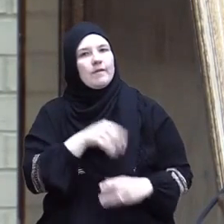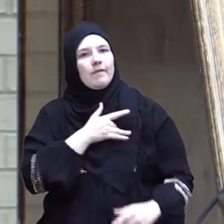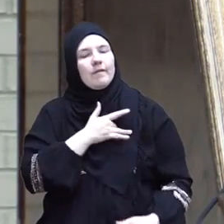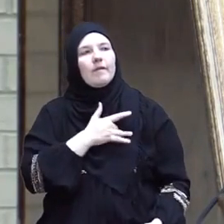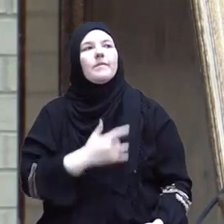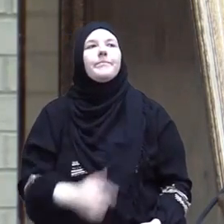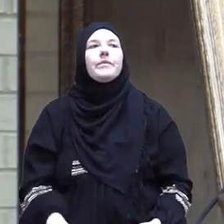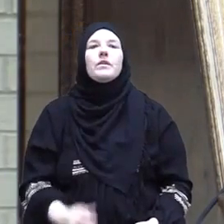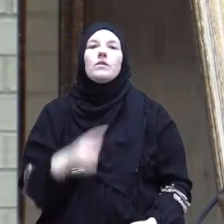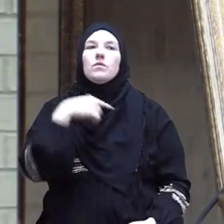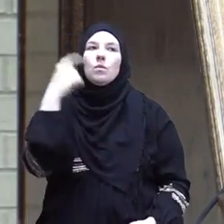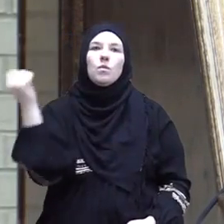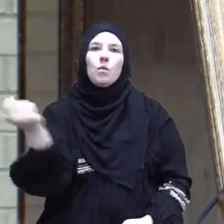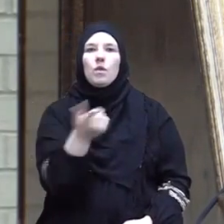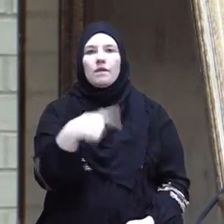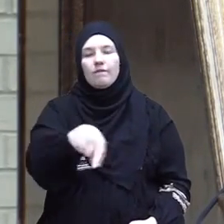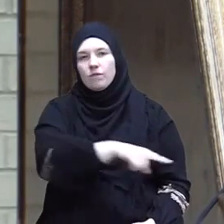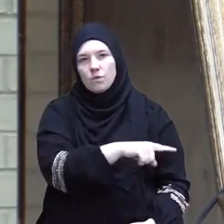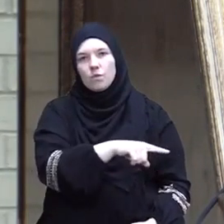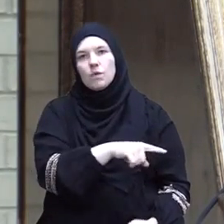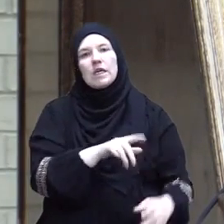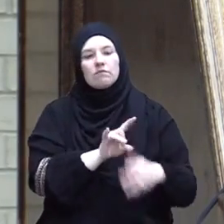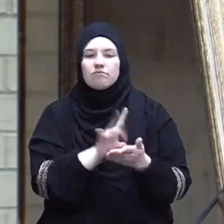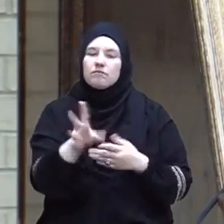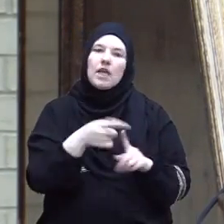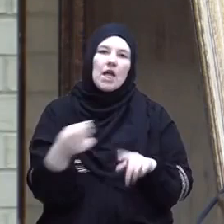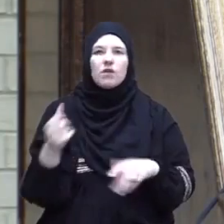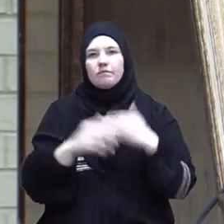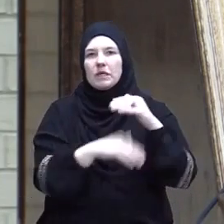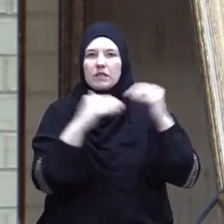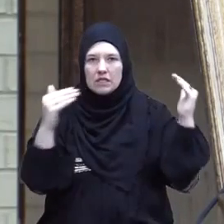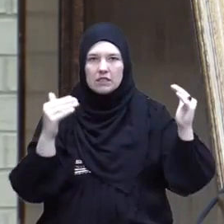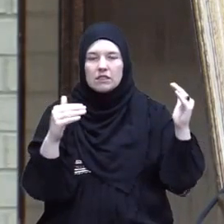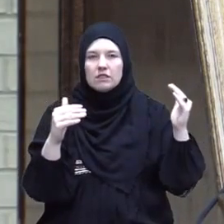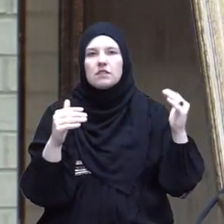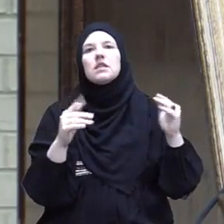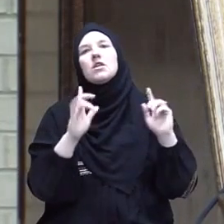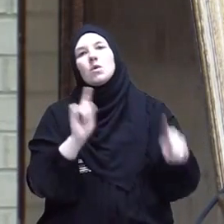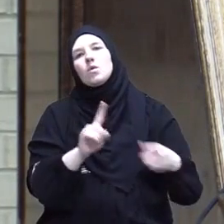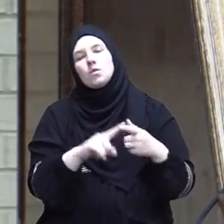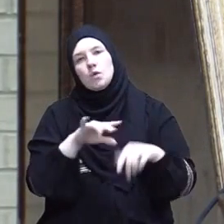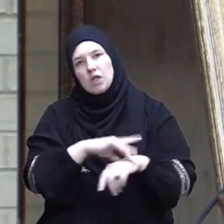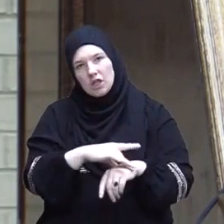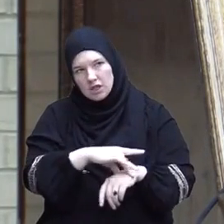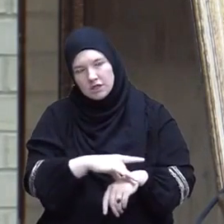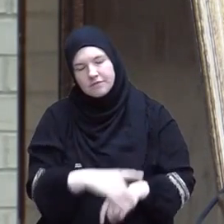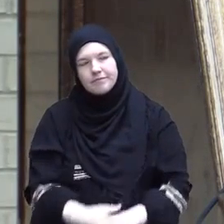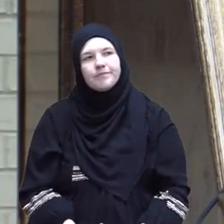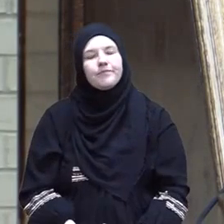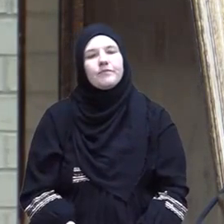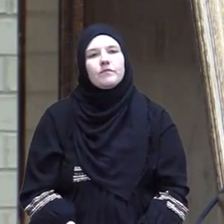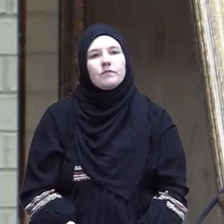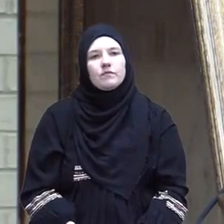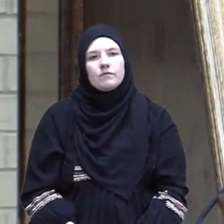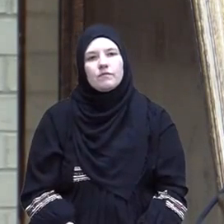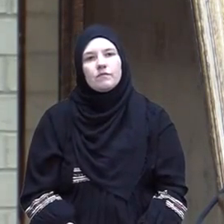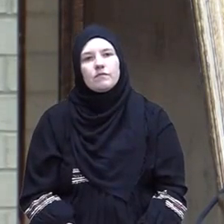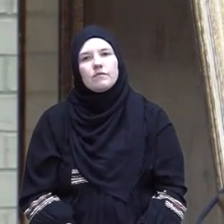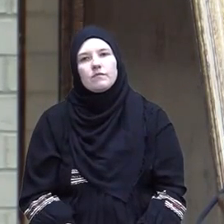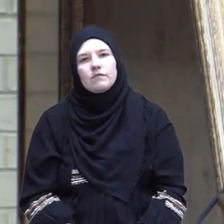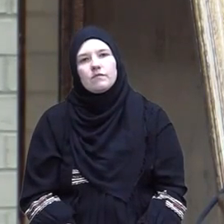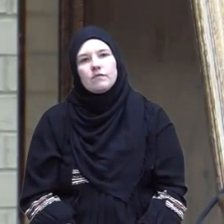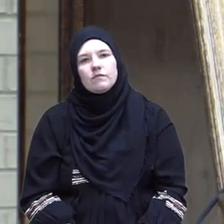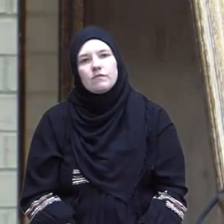all of you, get down. Get out of paradise and get down to earth. قُلْنَا اهْبِطُوا مِنْهَا